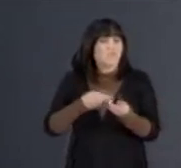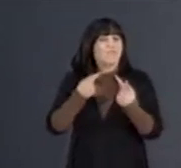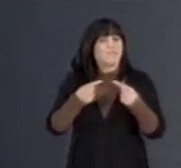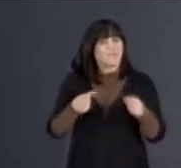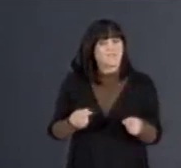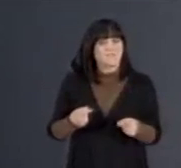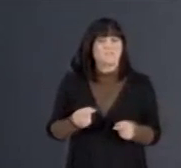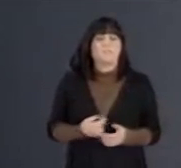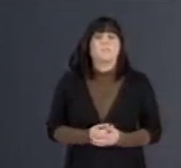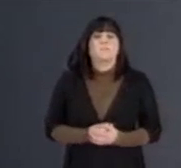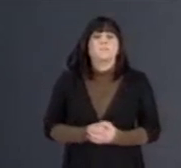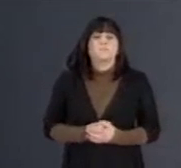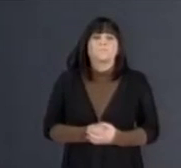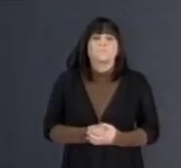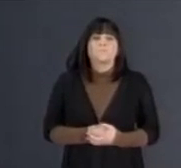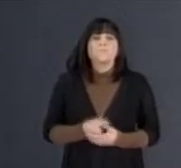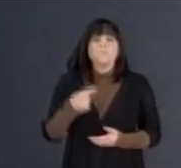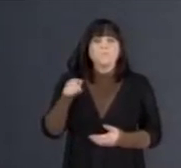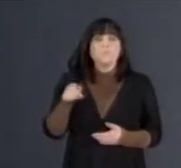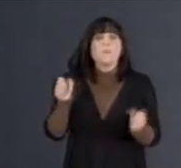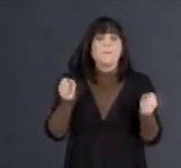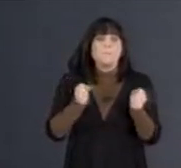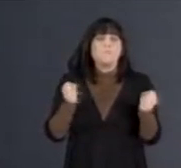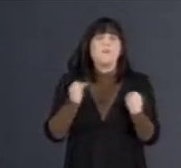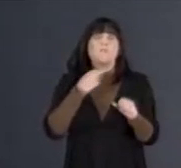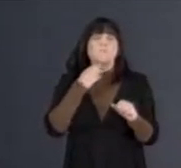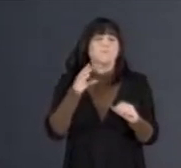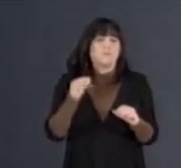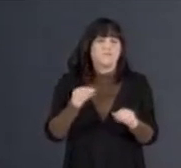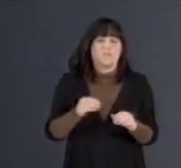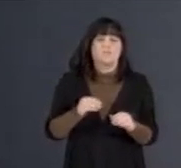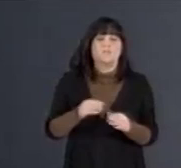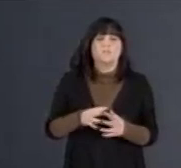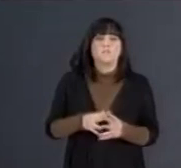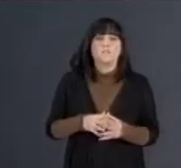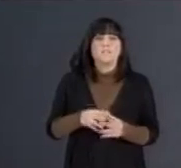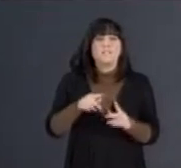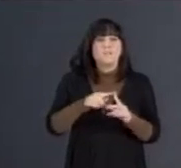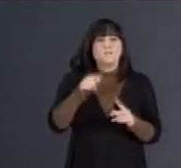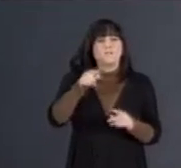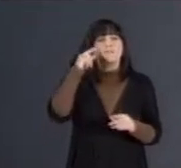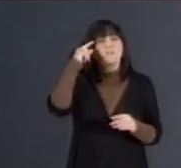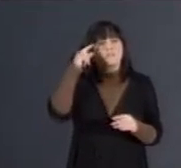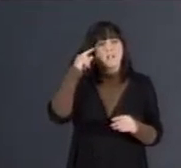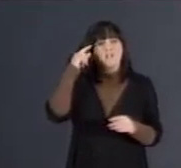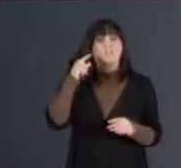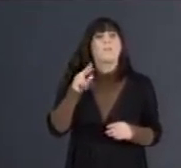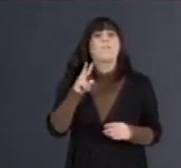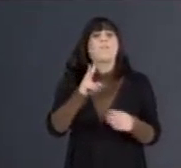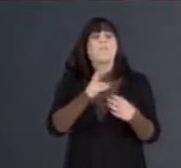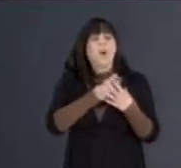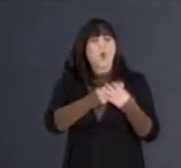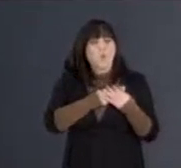tiġvedik speċi, l-biza taħħ ma duġdaq sekkjem ma taħseb, per r-rezzem, pijntu semmejt il